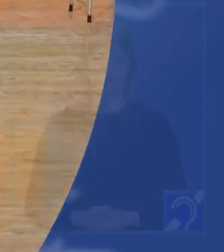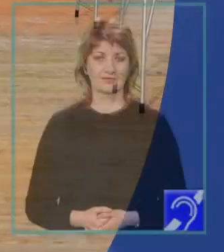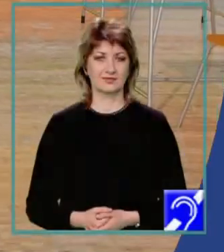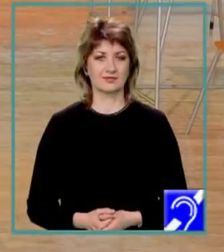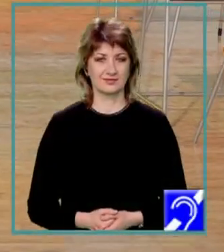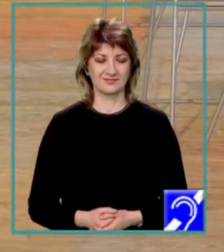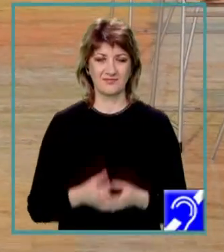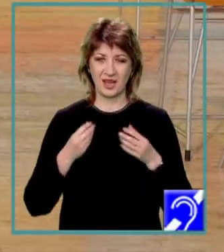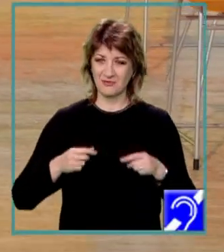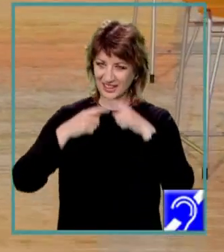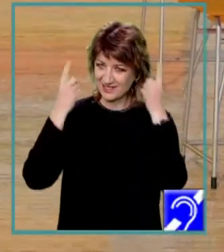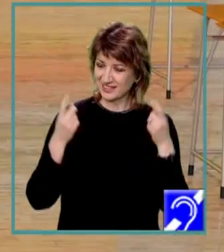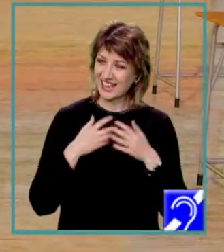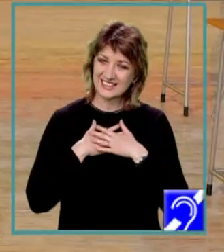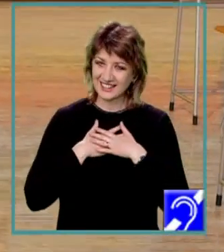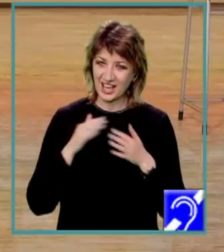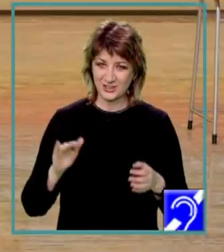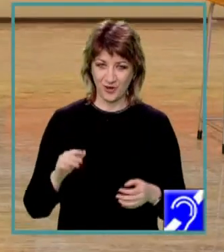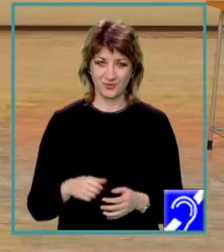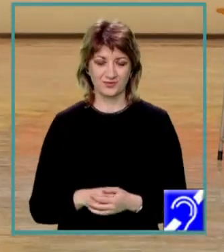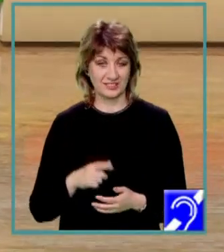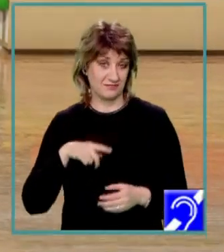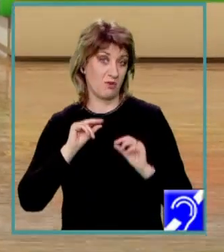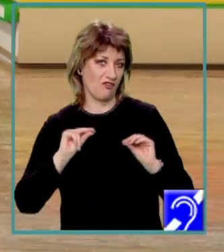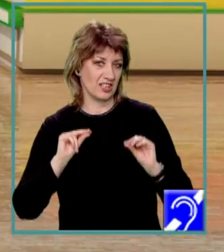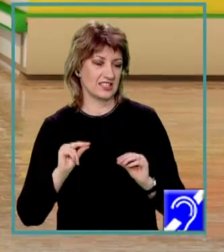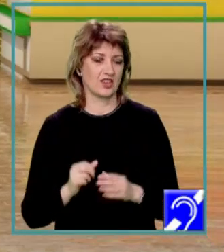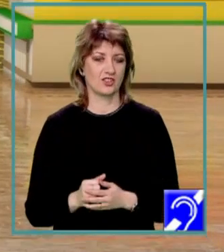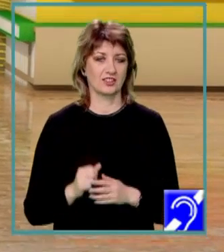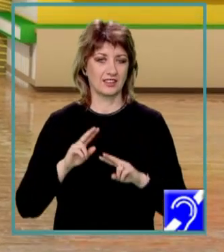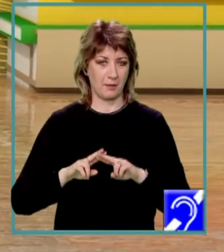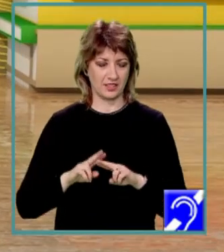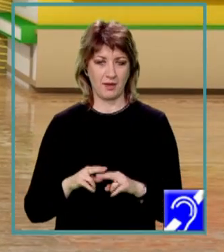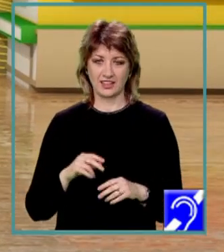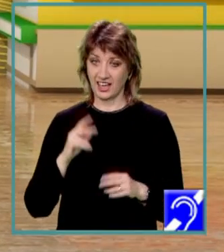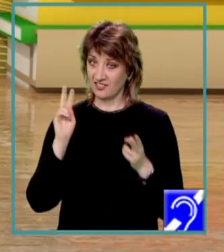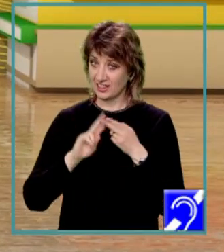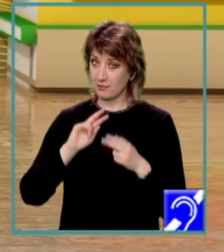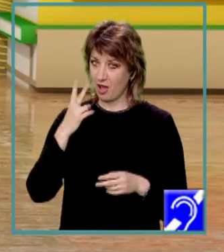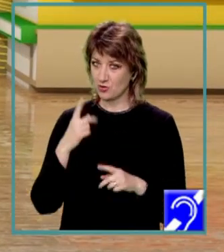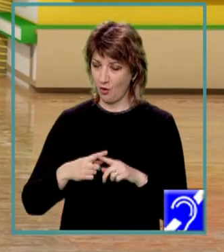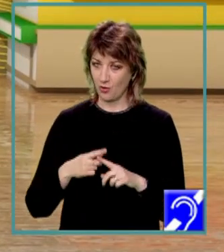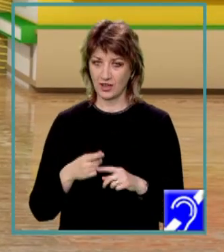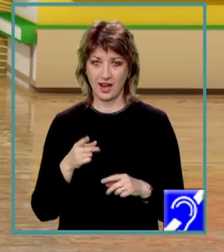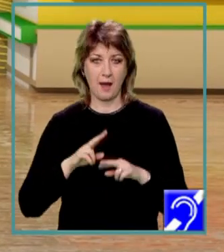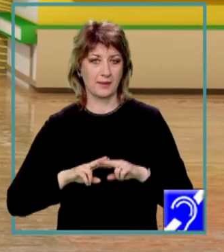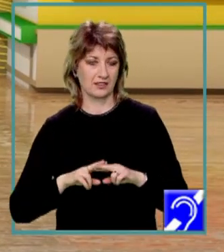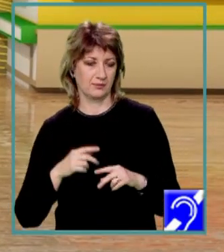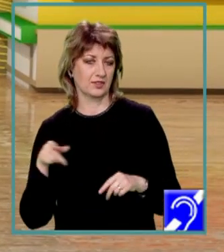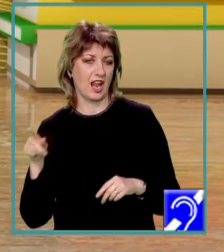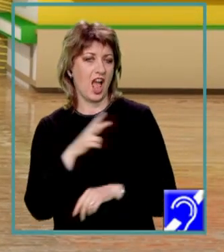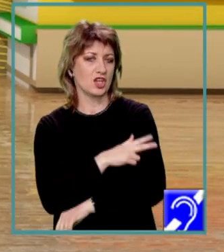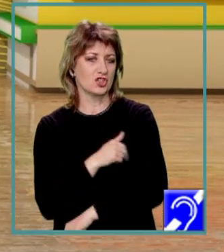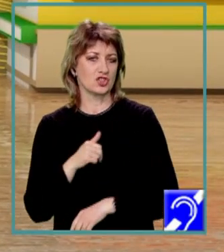pfai de dimineata dragi copii sunt Silviu Bălănescu ne revedem a doua oară predau matematică la Liceul Teoretic